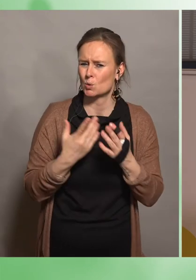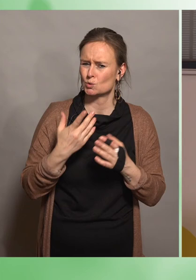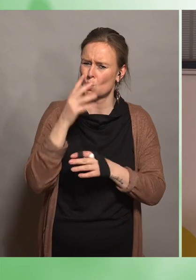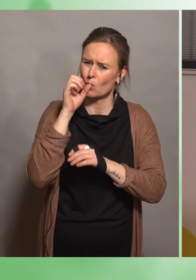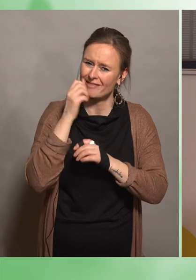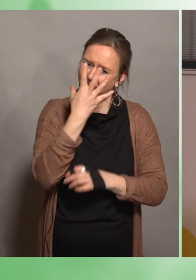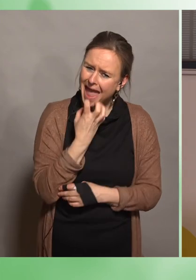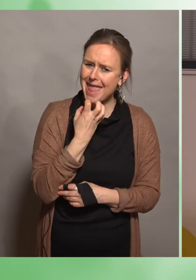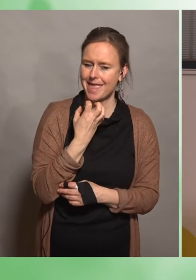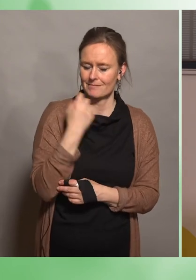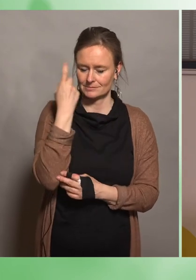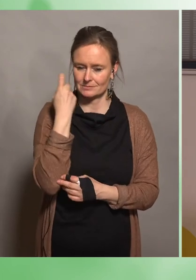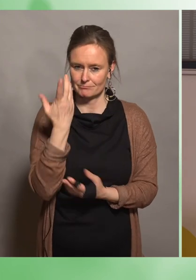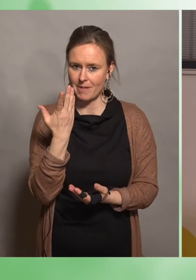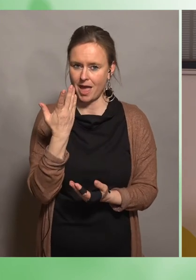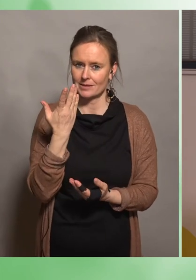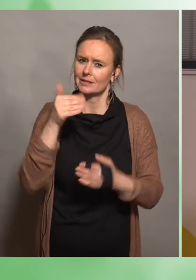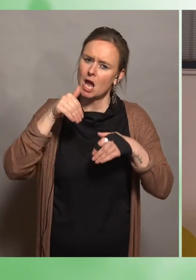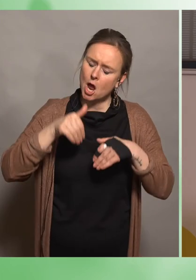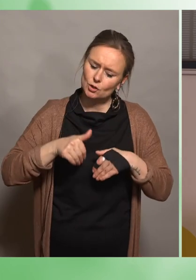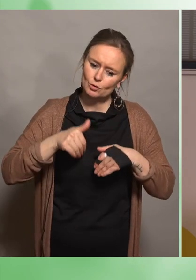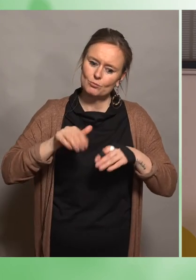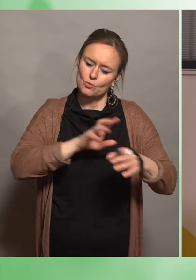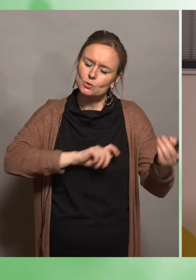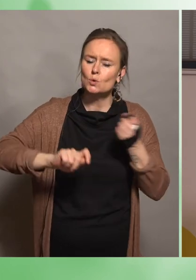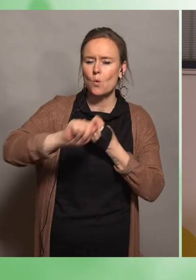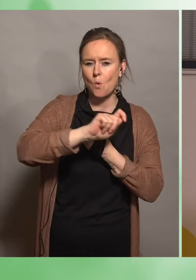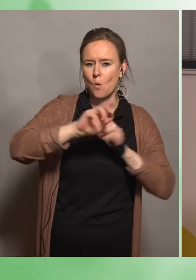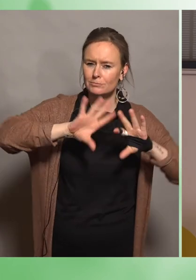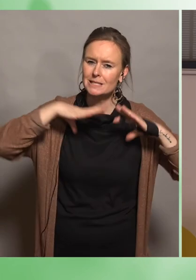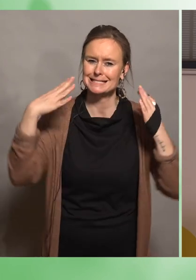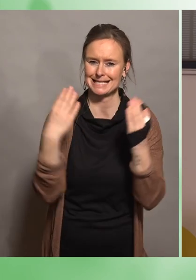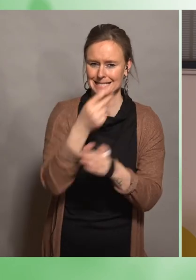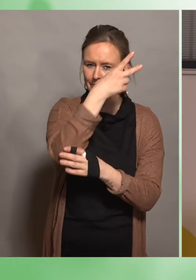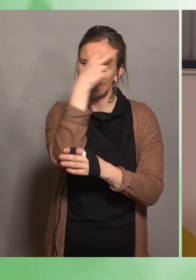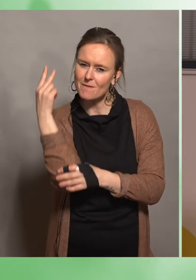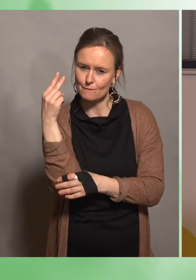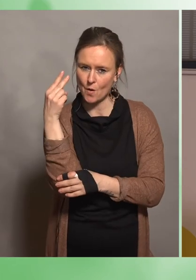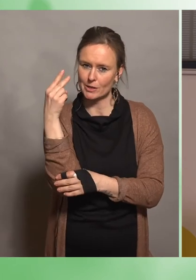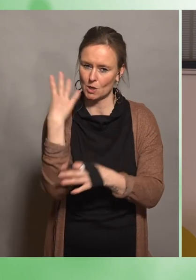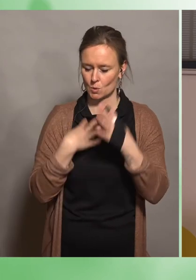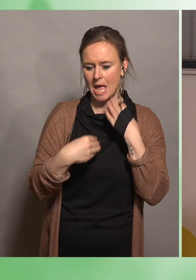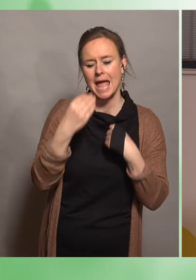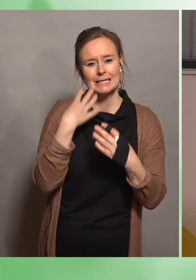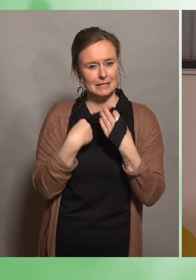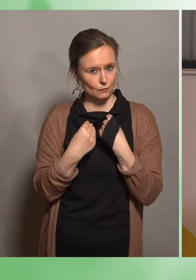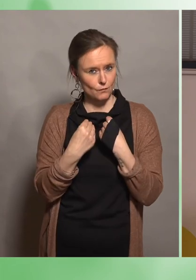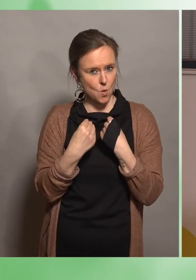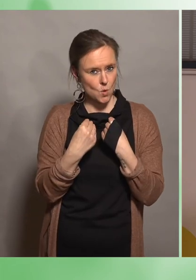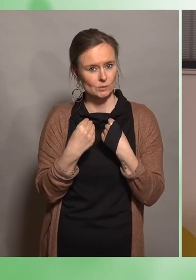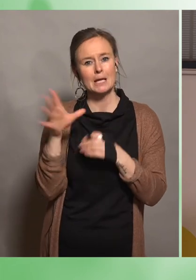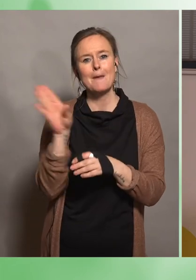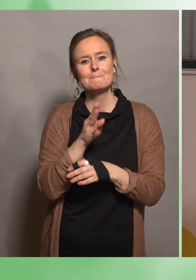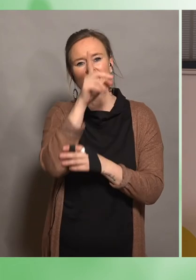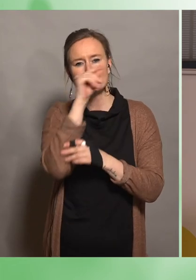die gesamte Bevölkerung gewohnt ist, mit dem Prozentsatz an Menschen mit besonderen Bedürfnissen enger